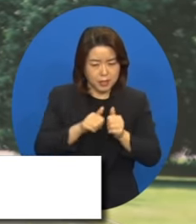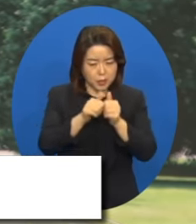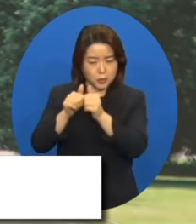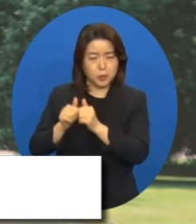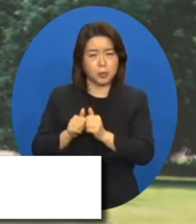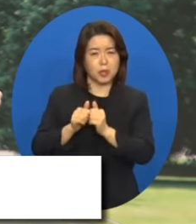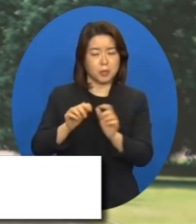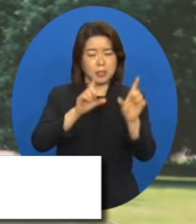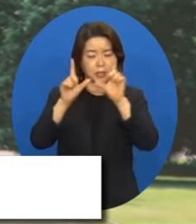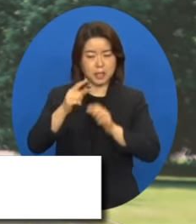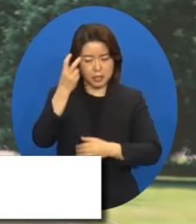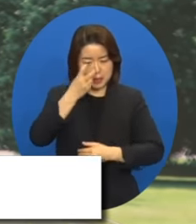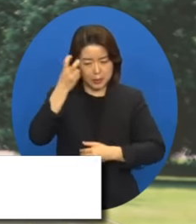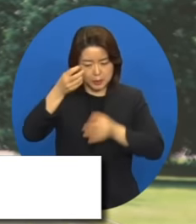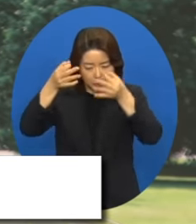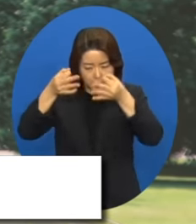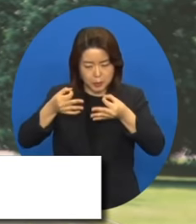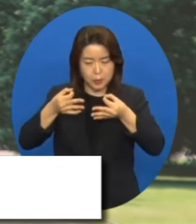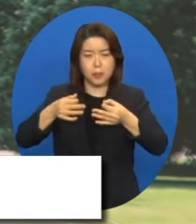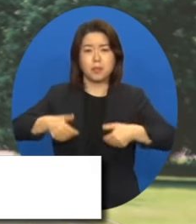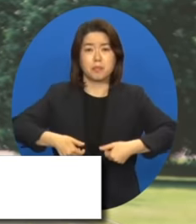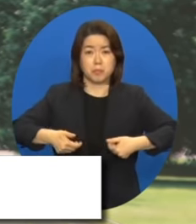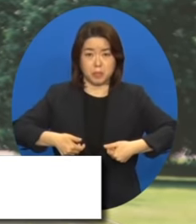살았나 점검하라는 거죠.